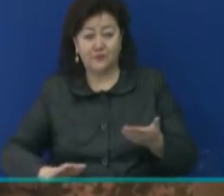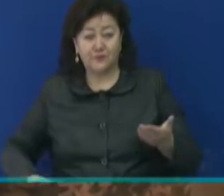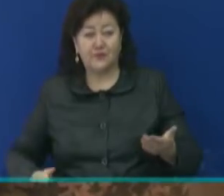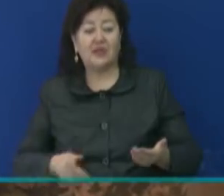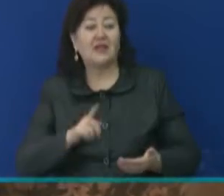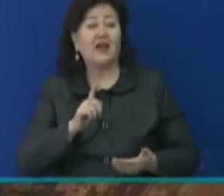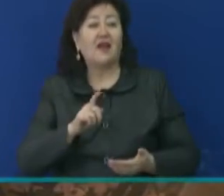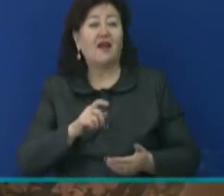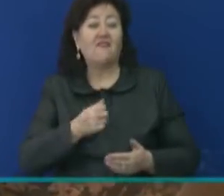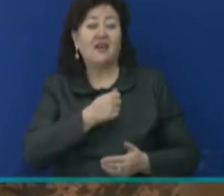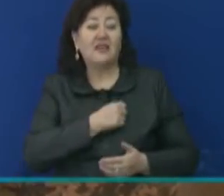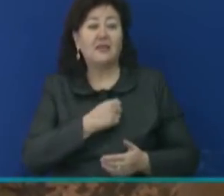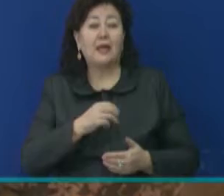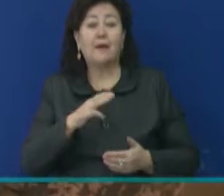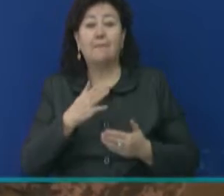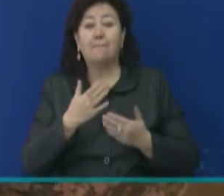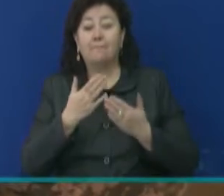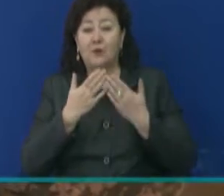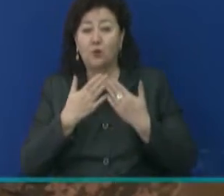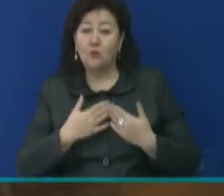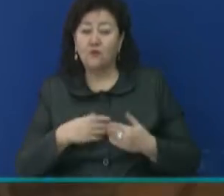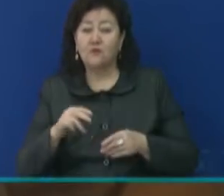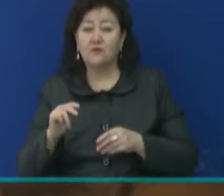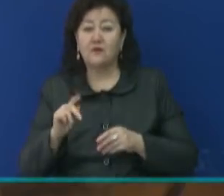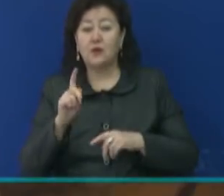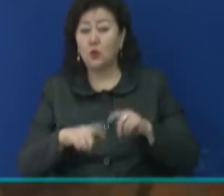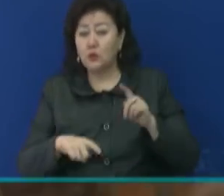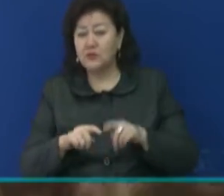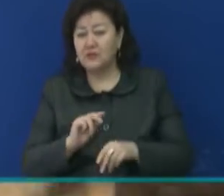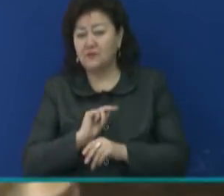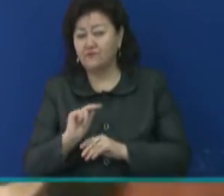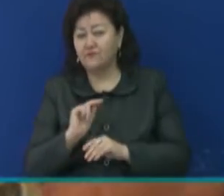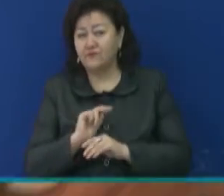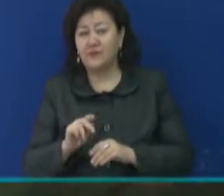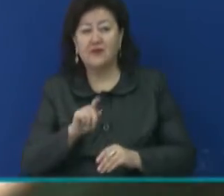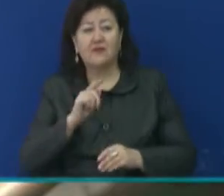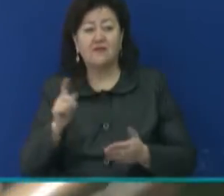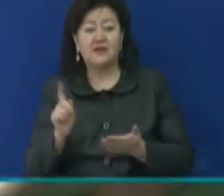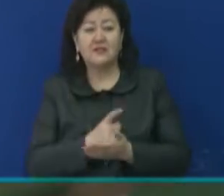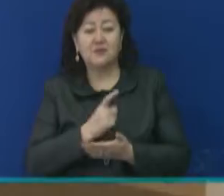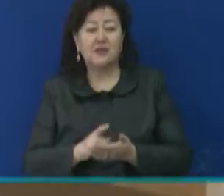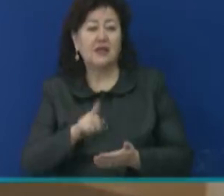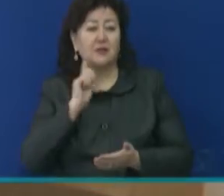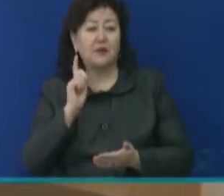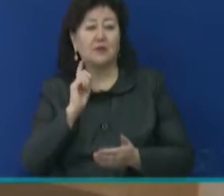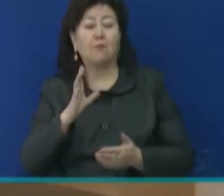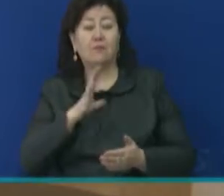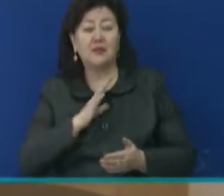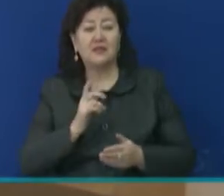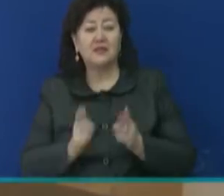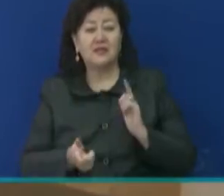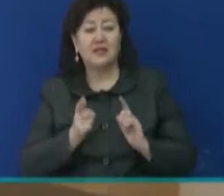физического движения Жас сарбас повышение престижа вооруженных сил воспитание молодежи быть настоящим защитником